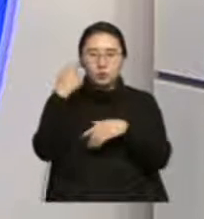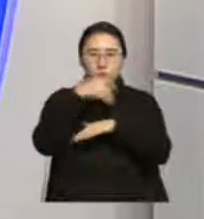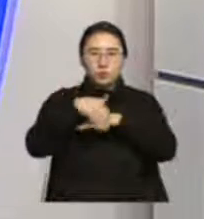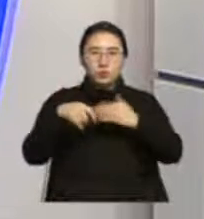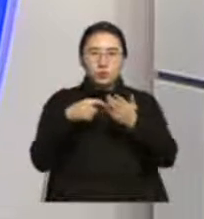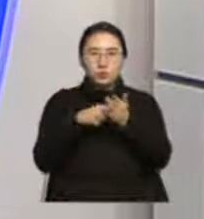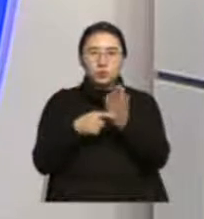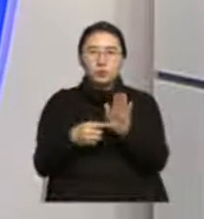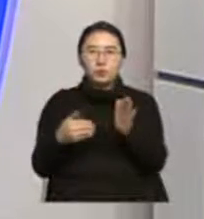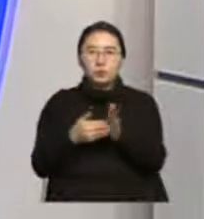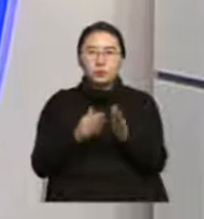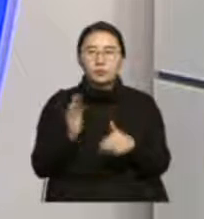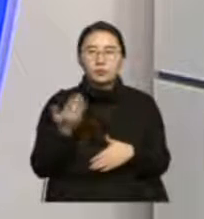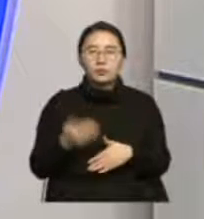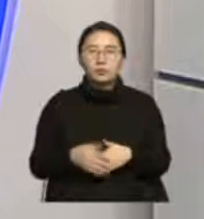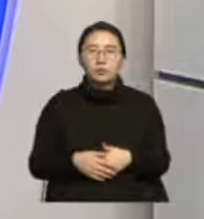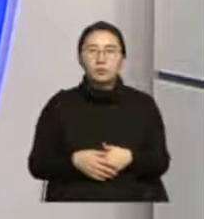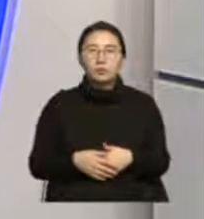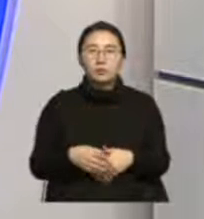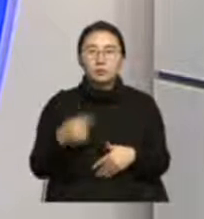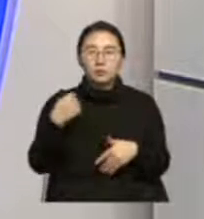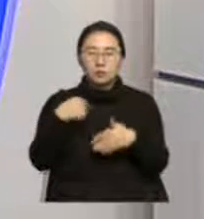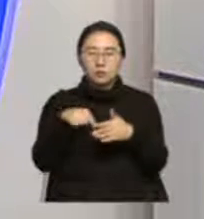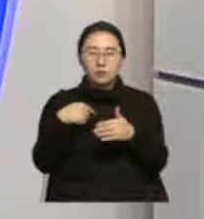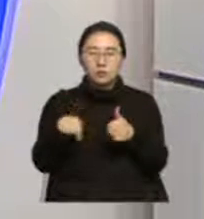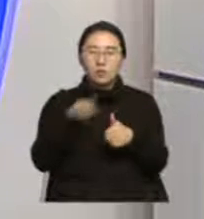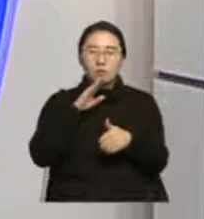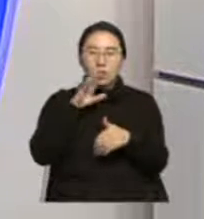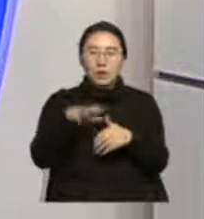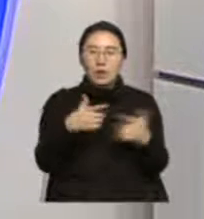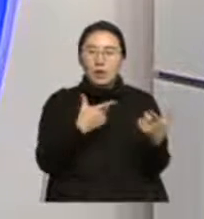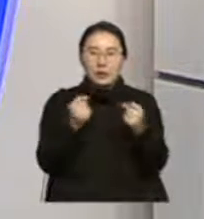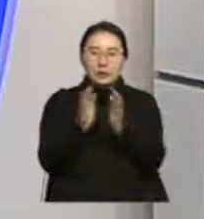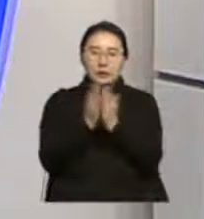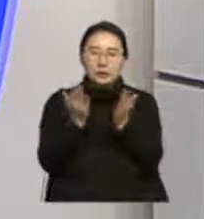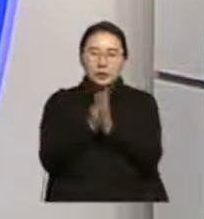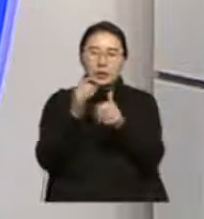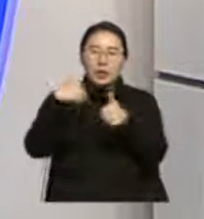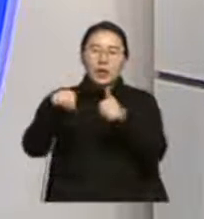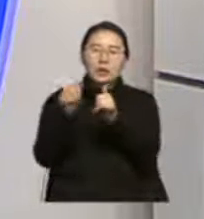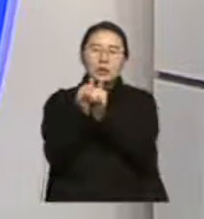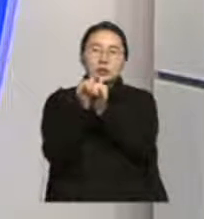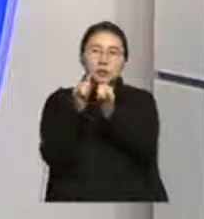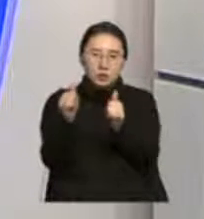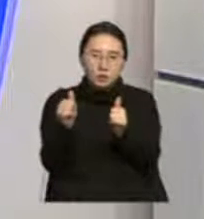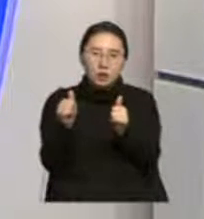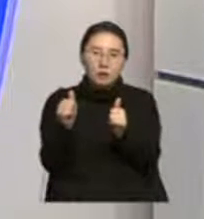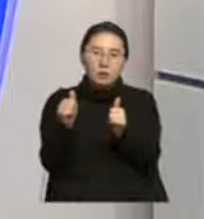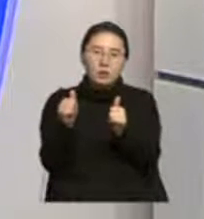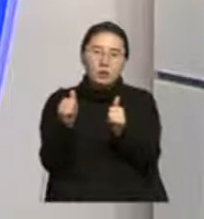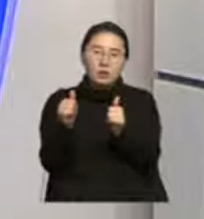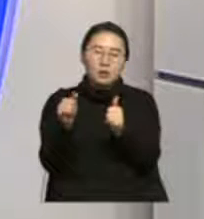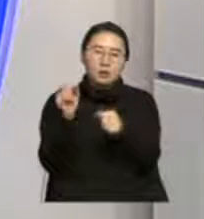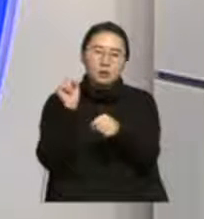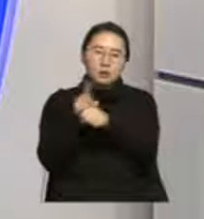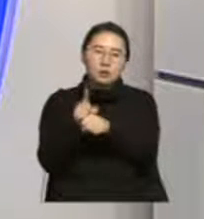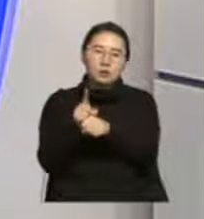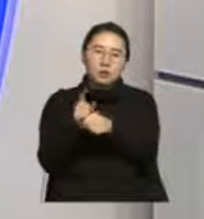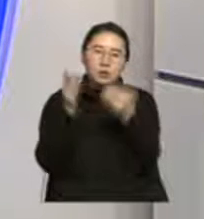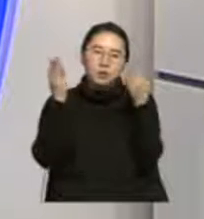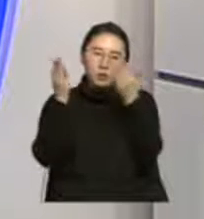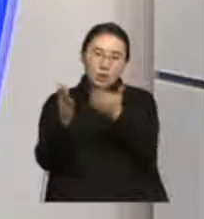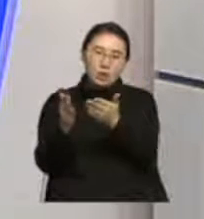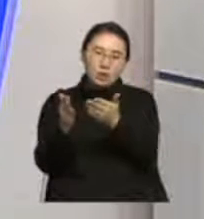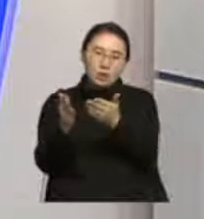뜻을 밝히기도 했는데요. 교육 현장에선 같은 교재를 써도 가르치는 교육자의 성향에 따라